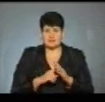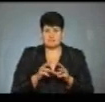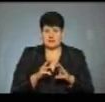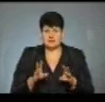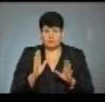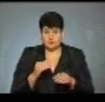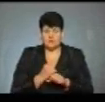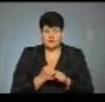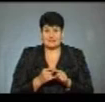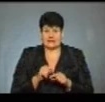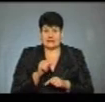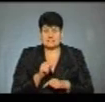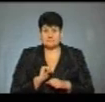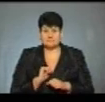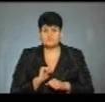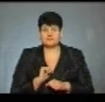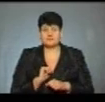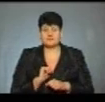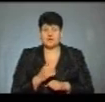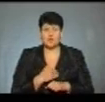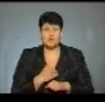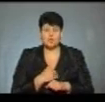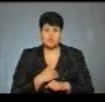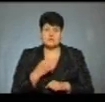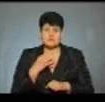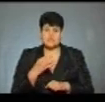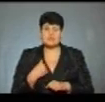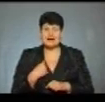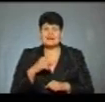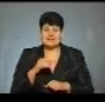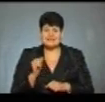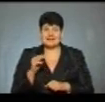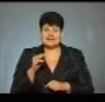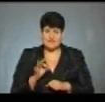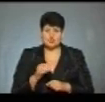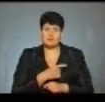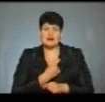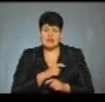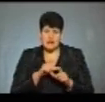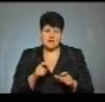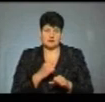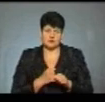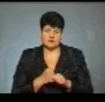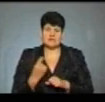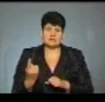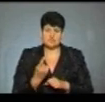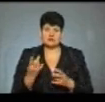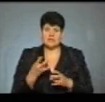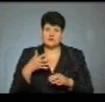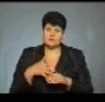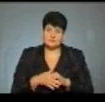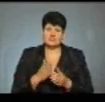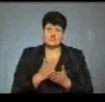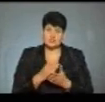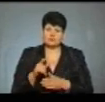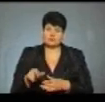будемо працювати над цим і хочу запевнити, що я за те, щоб у лікарні працювали. Єдине, що треба розуміти, чи є персонал